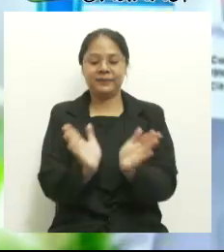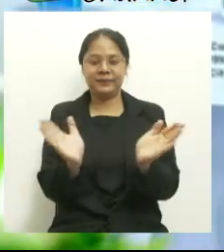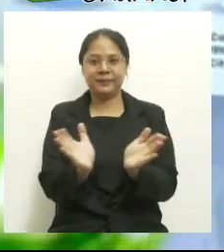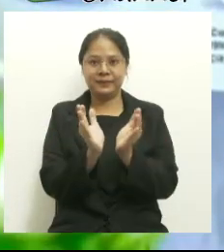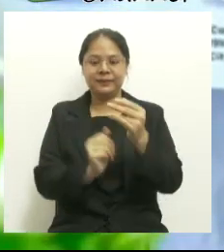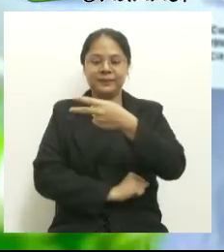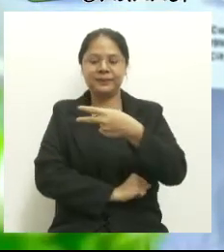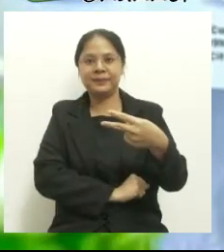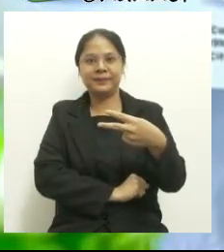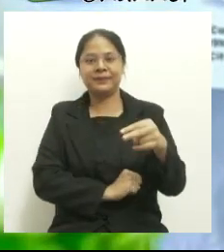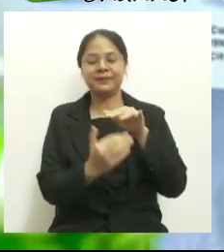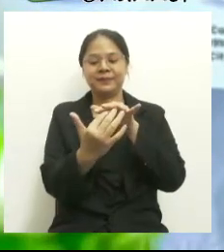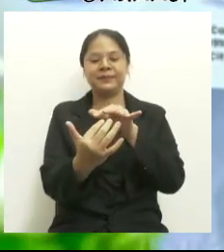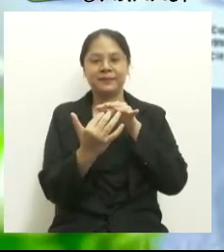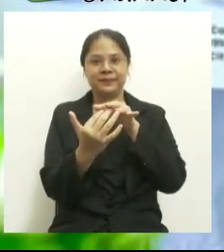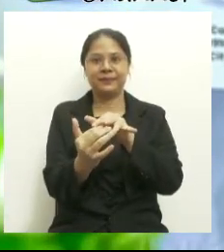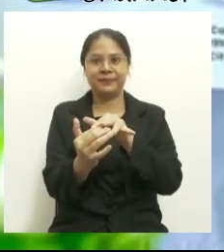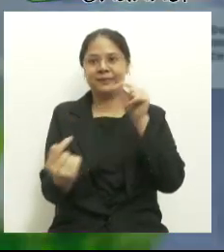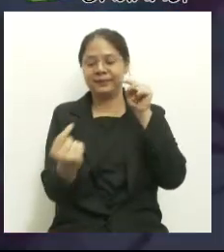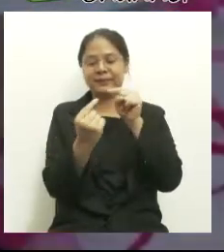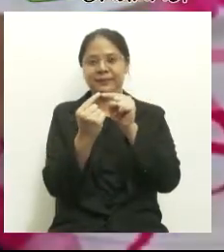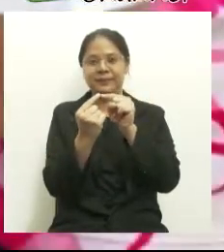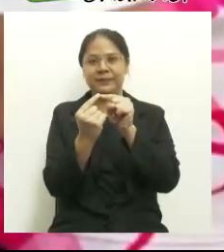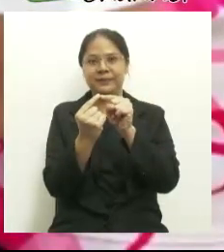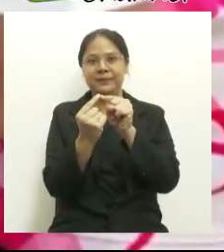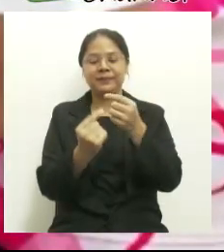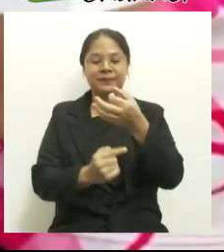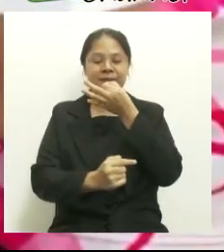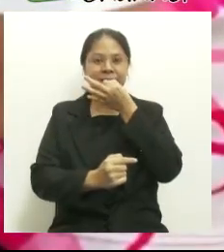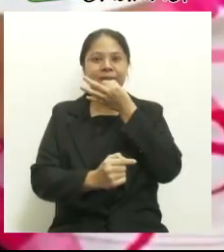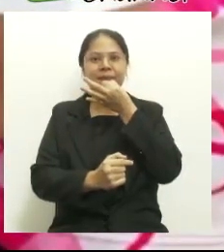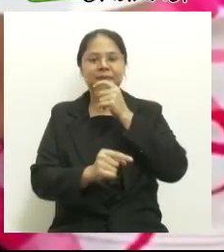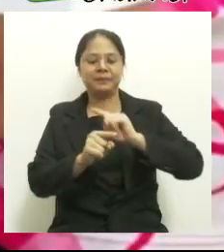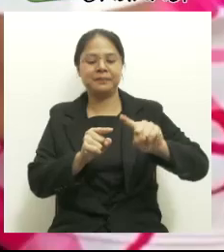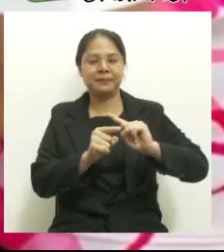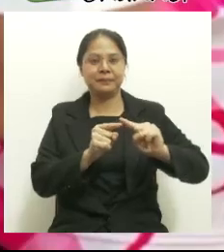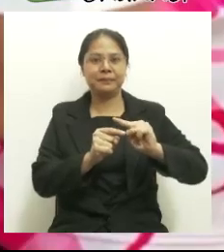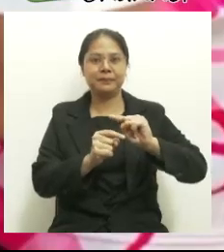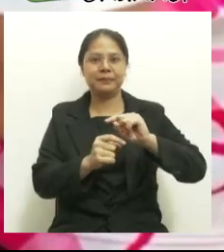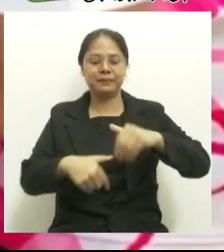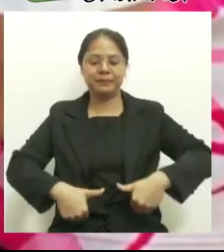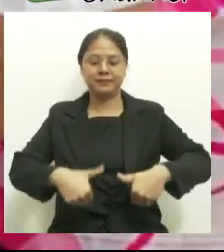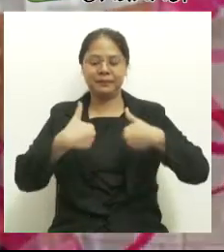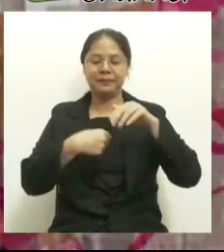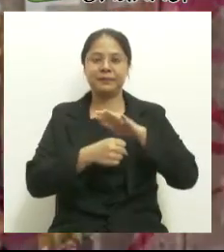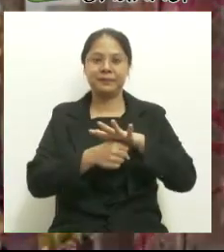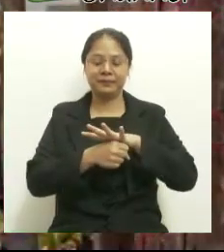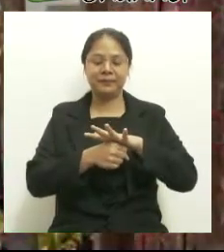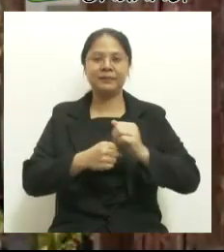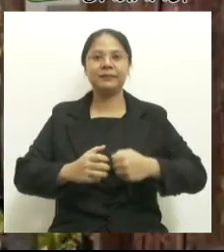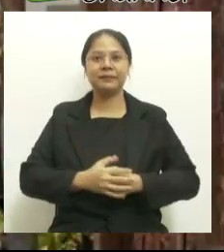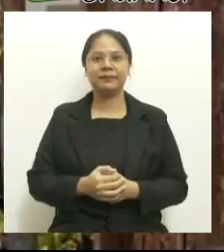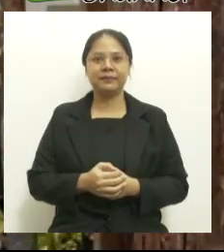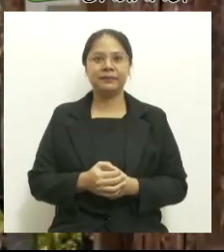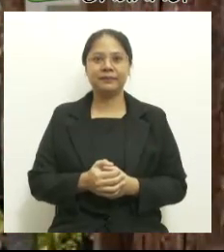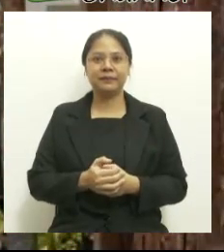าและการสื่อสารบูรณาการตามหลักปรัชญาของเศรษฐกิจพอเพียงโรงเรียนบ้านท่าข้ามดำเนินการขับเค